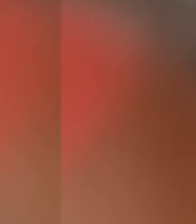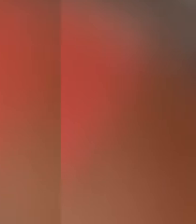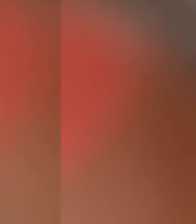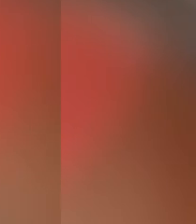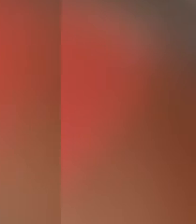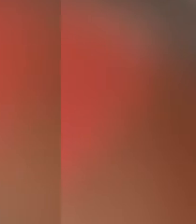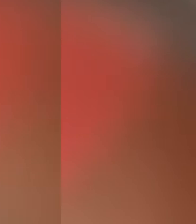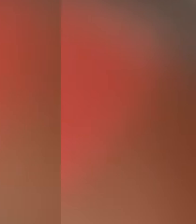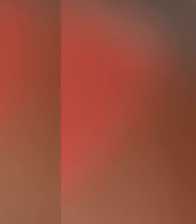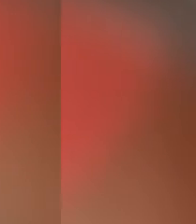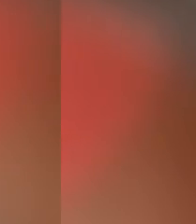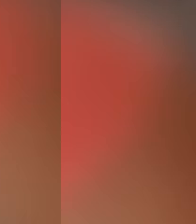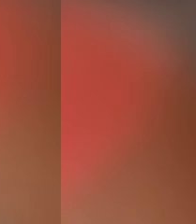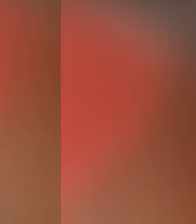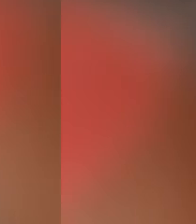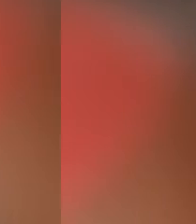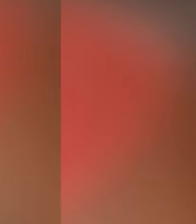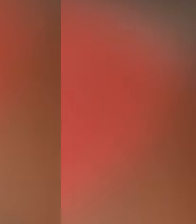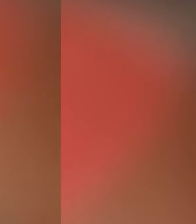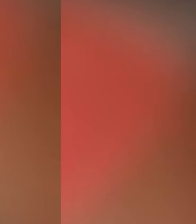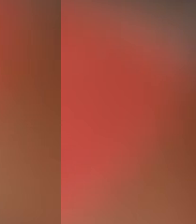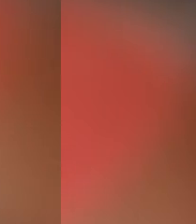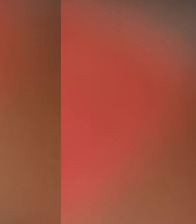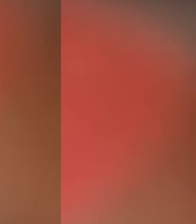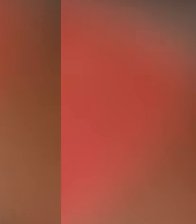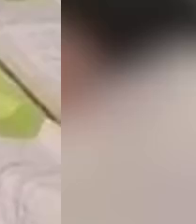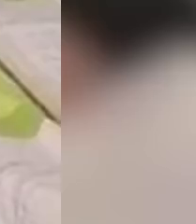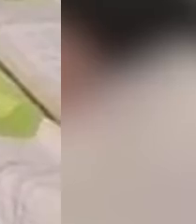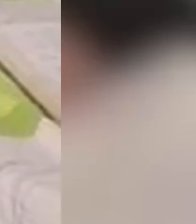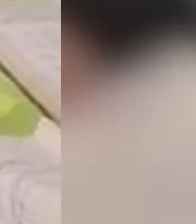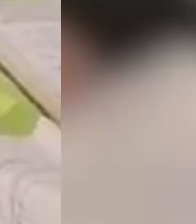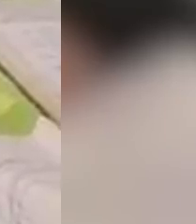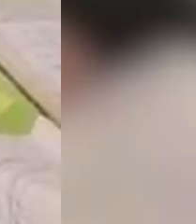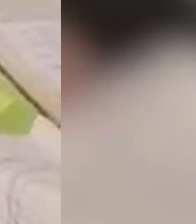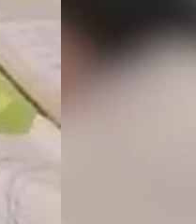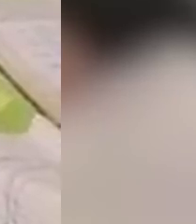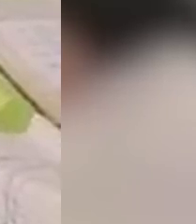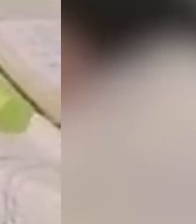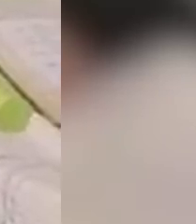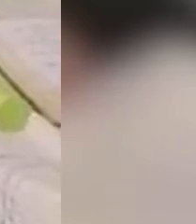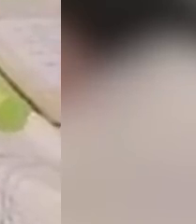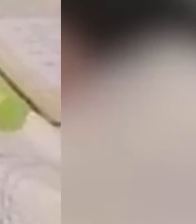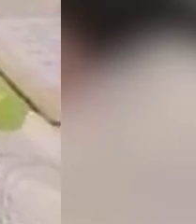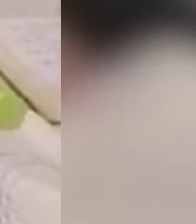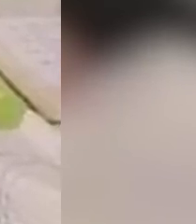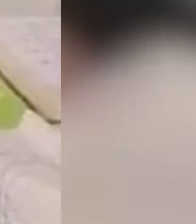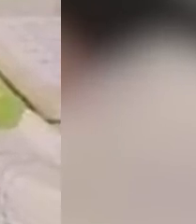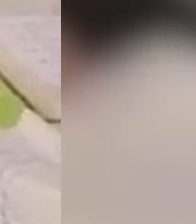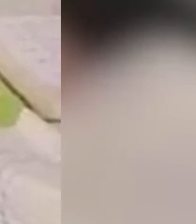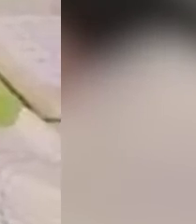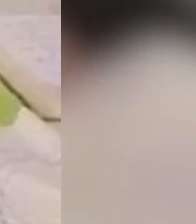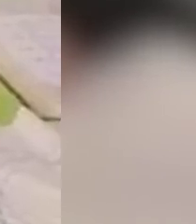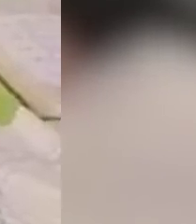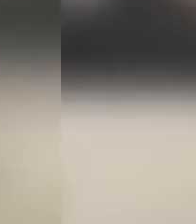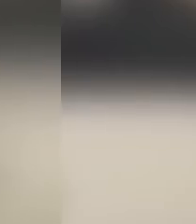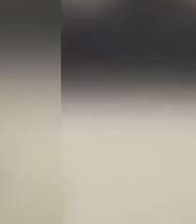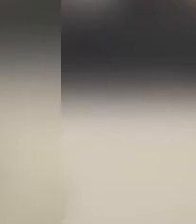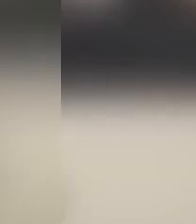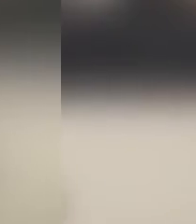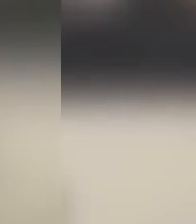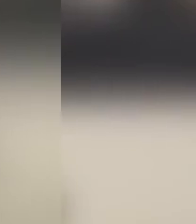Oton National High School sa Iloilo dahil sa sobrang init. Laban gila sila dira sir, headache related